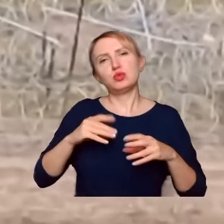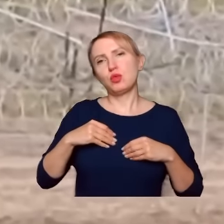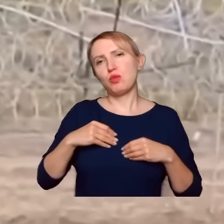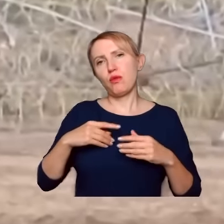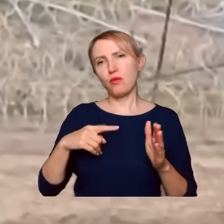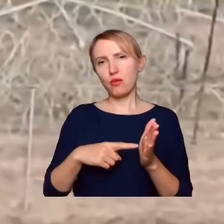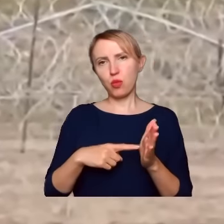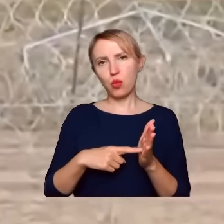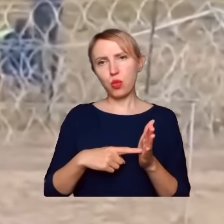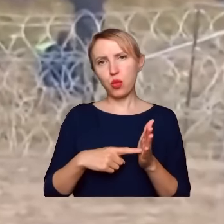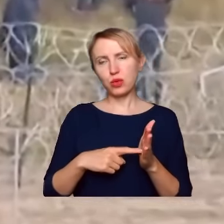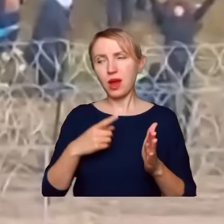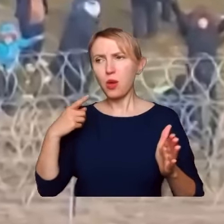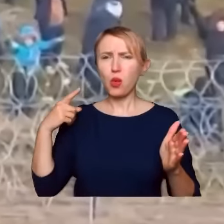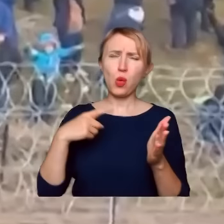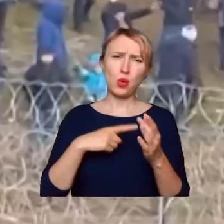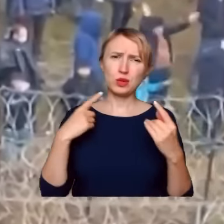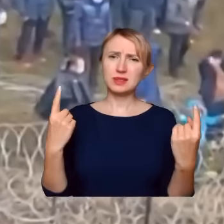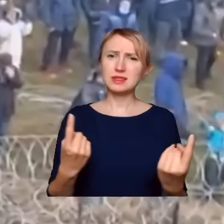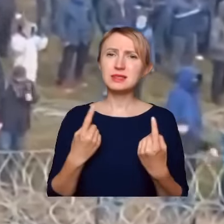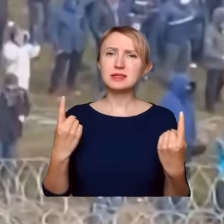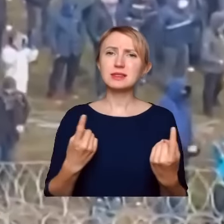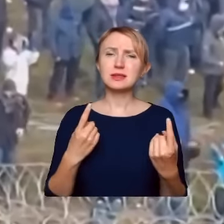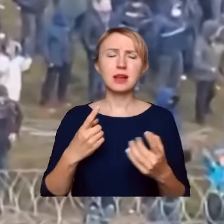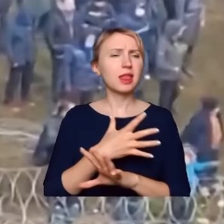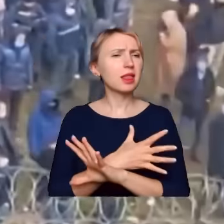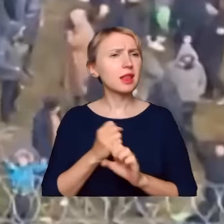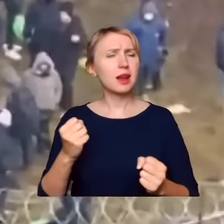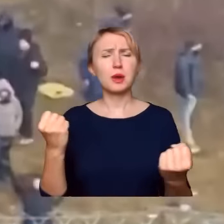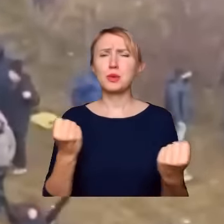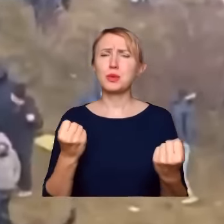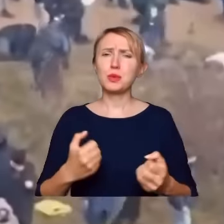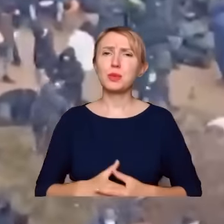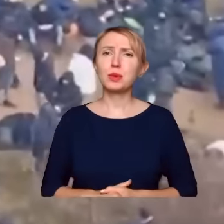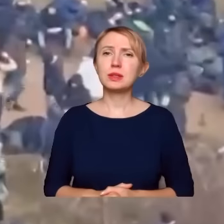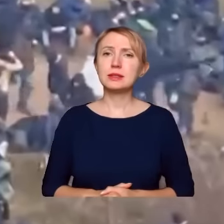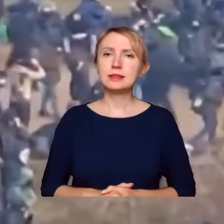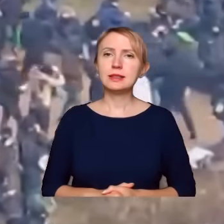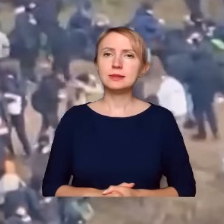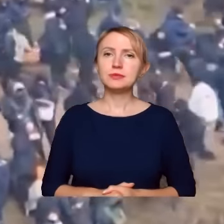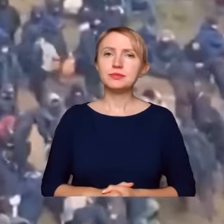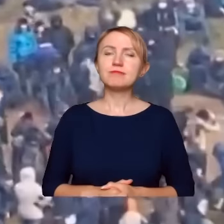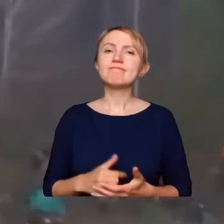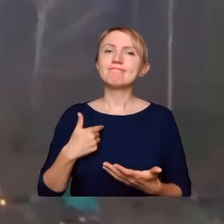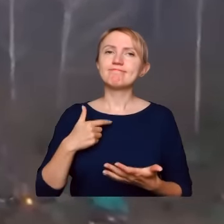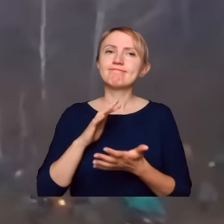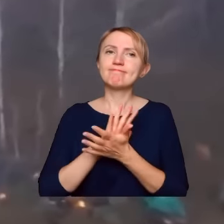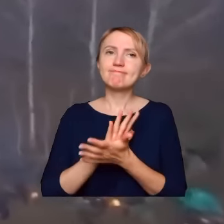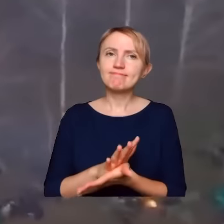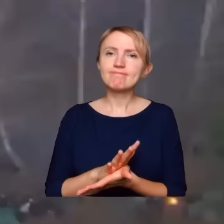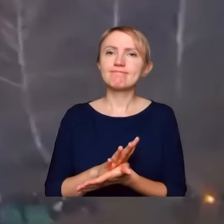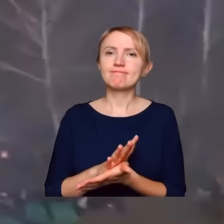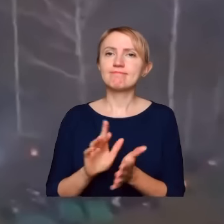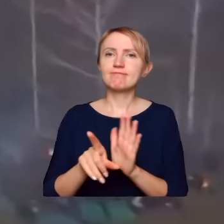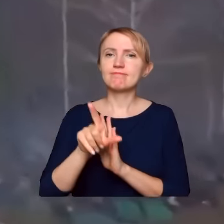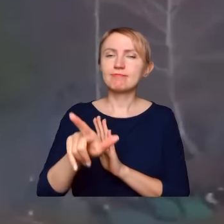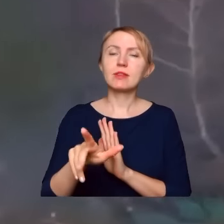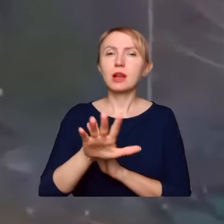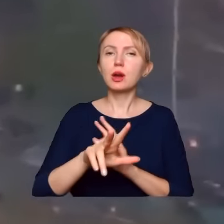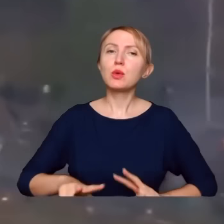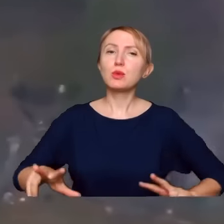do ostateczności, doszło do takiej tragedii. Proszę pozwolić, że złożę wyrazy kondolencji i współczucia rodzinie